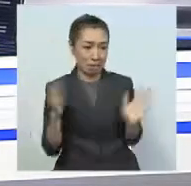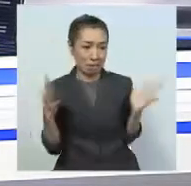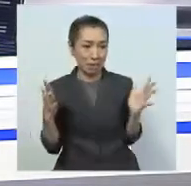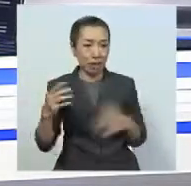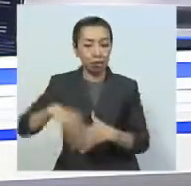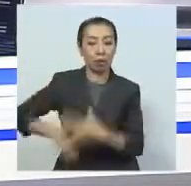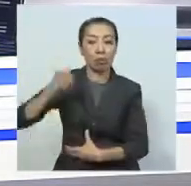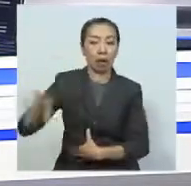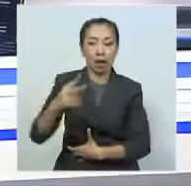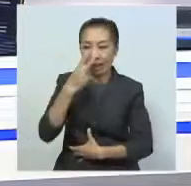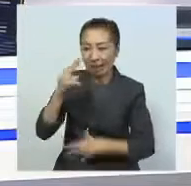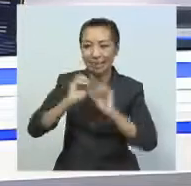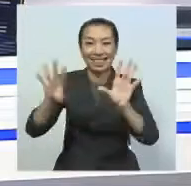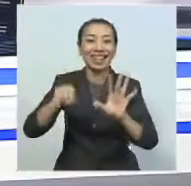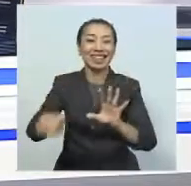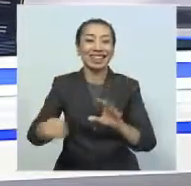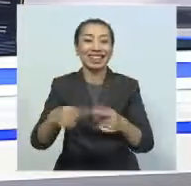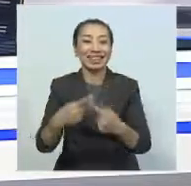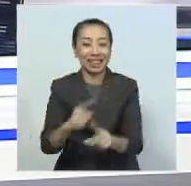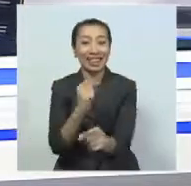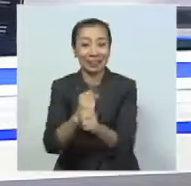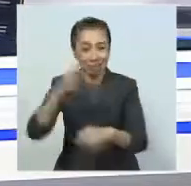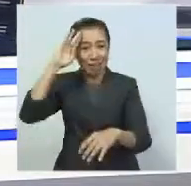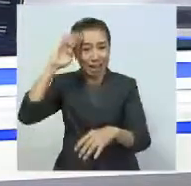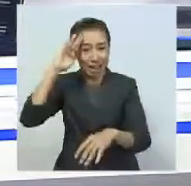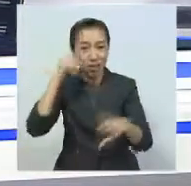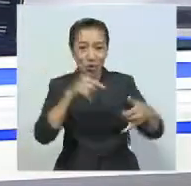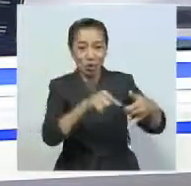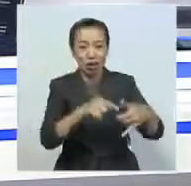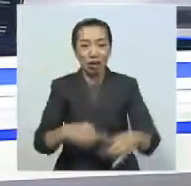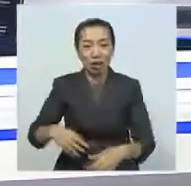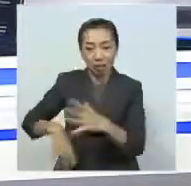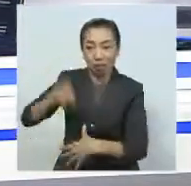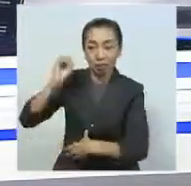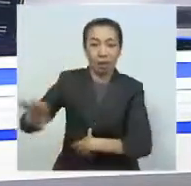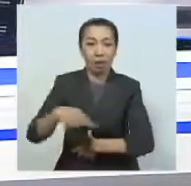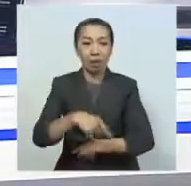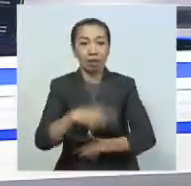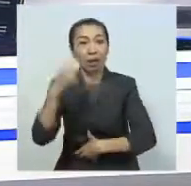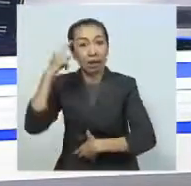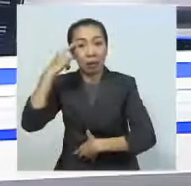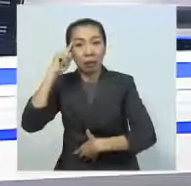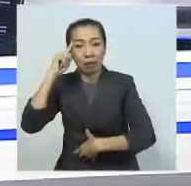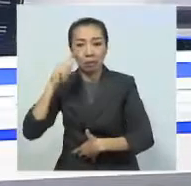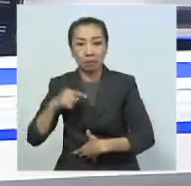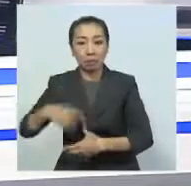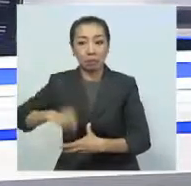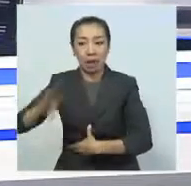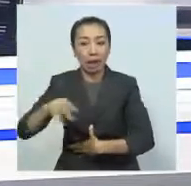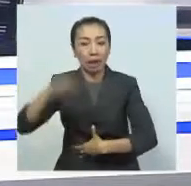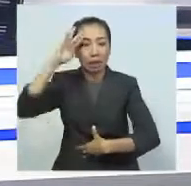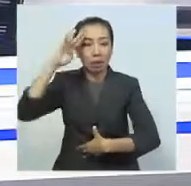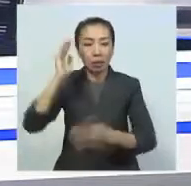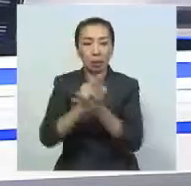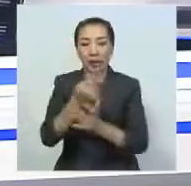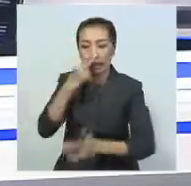ล่านี้อยู่ในร่างกายมันไม่ใช่ของฉัน แต่ทำต่อหน้าเจ้าหน้าที่นะ แต่ไม่รู้ว่าเจ้าหน้าที่น่ะสังเกตอยู ่เดี๋ยวไปดูภาพตอนที่เ